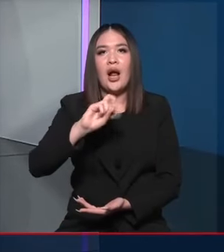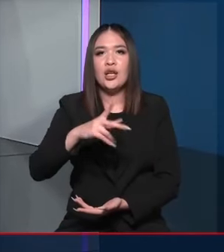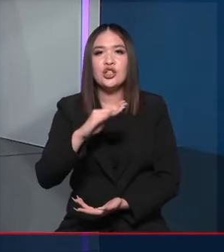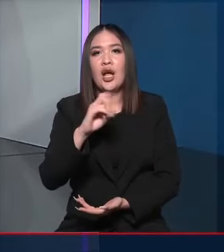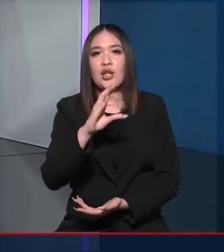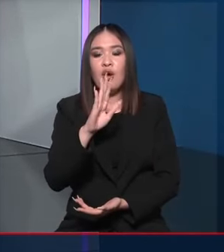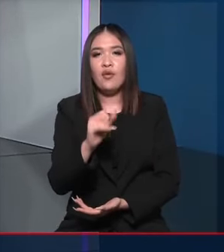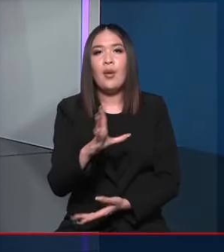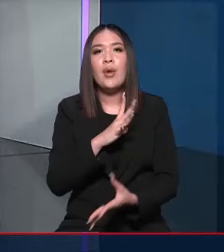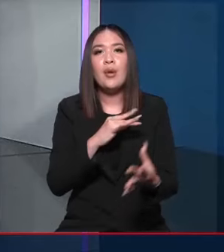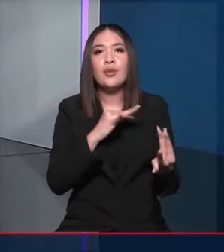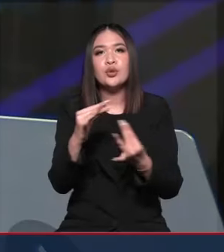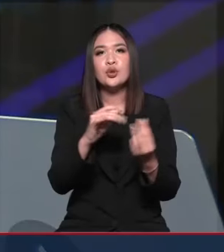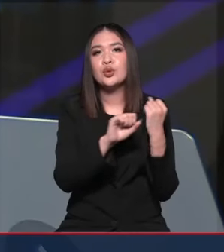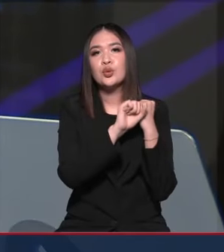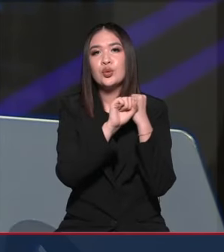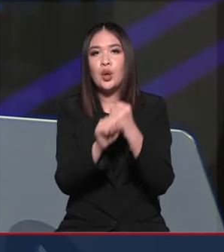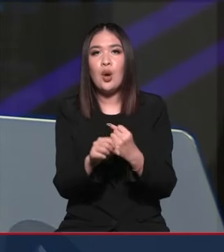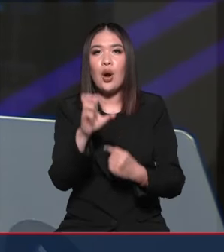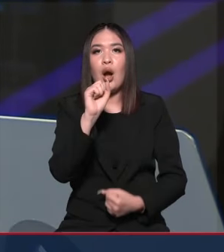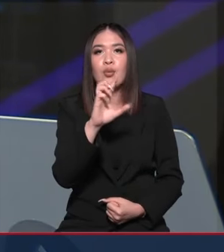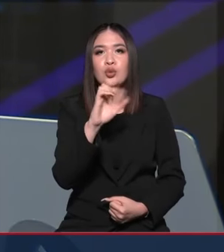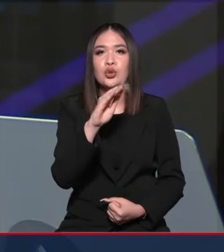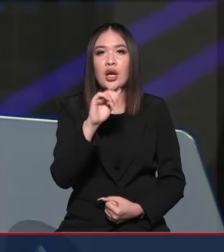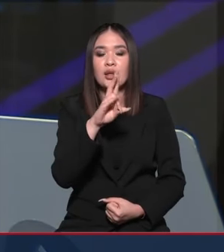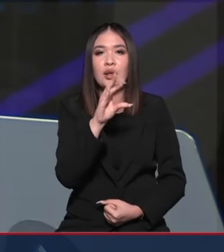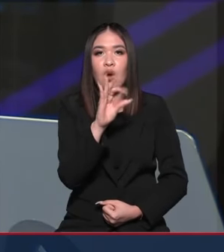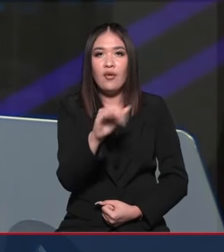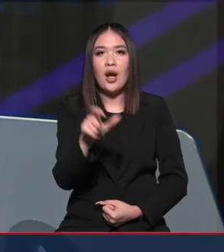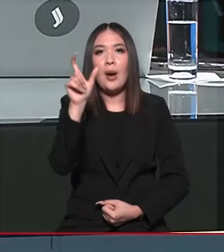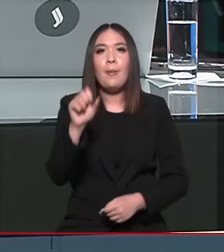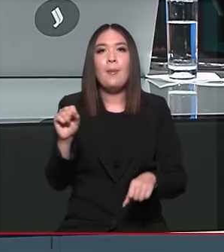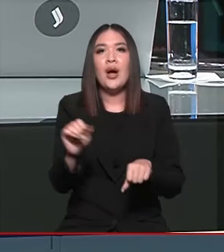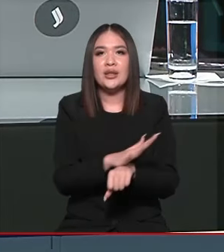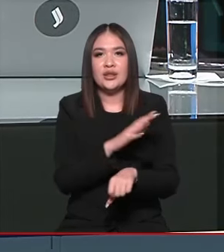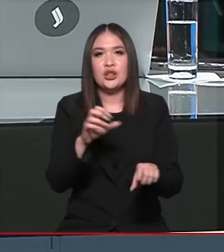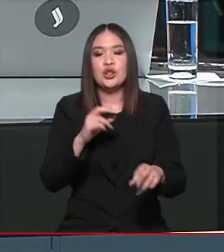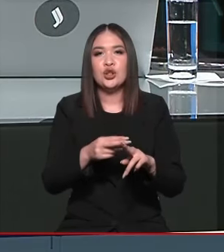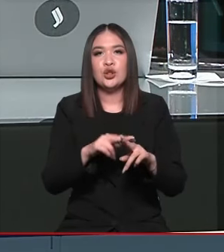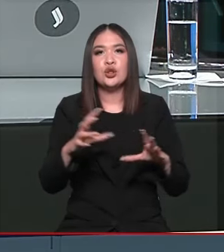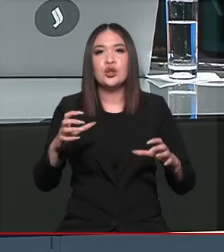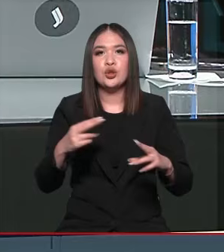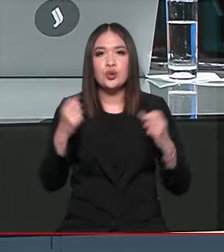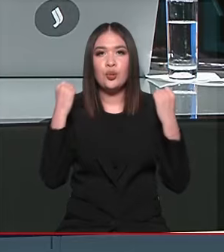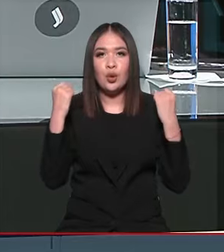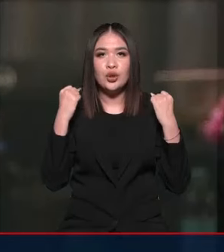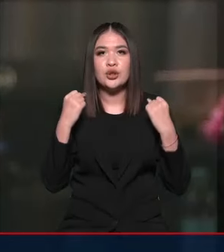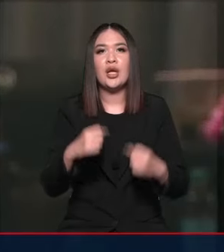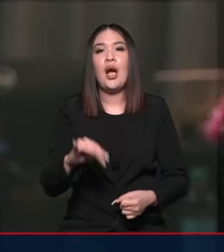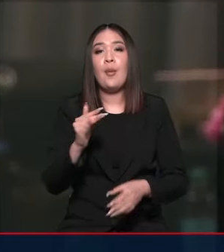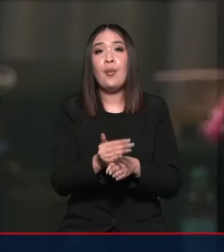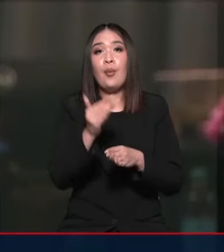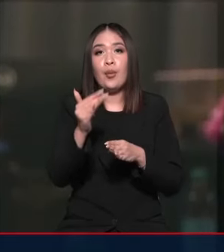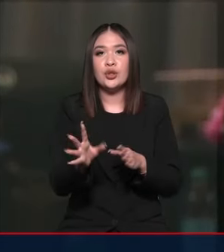Альжанова пообщались с дзюдоисткой Абибой Абужакыновой, заслуженным мастером спорта Исламом Байрамуковым, а после трансляции